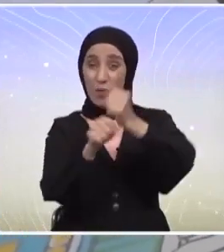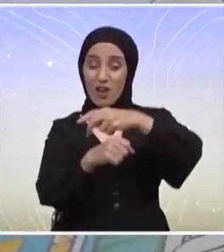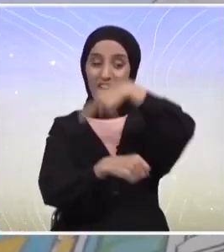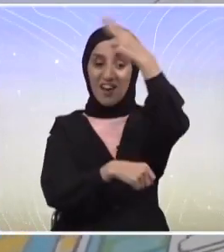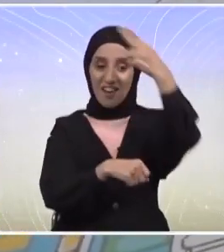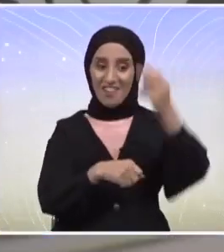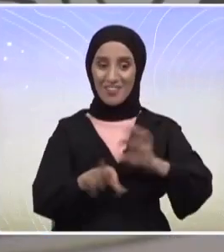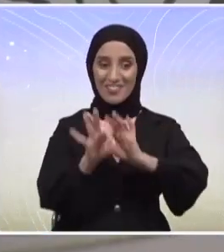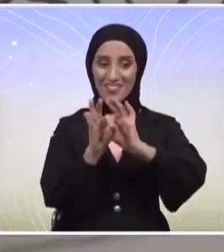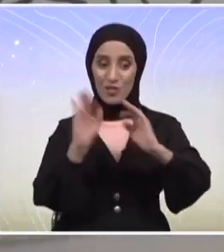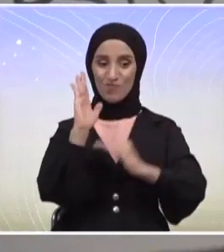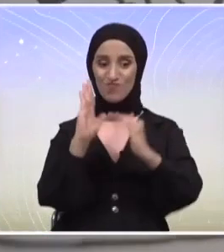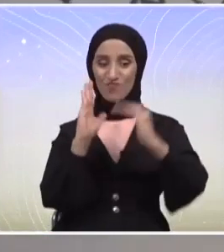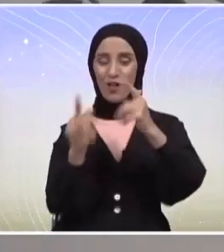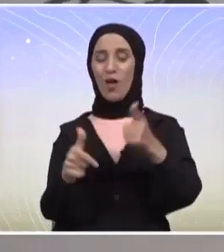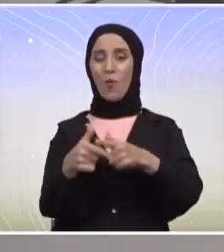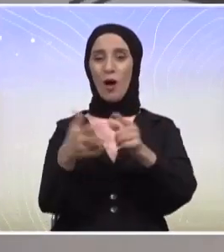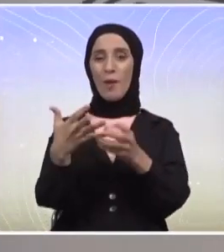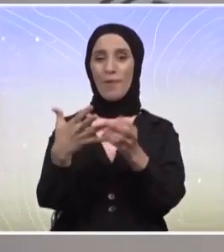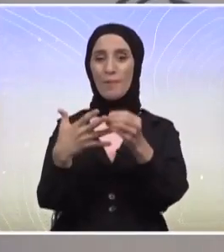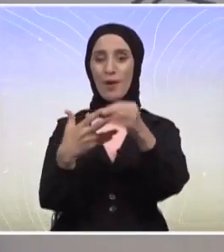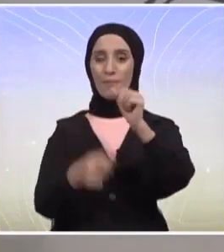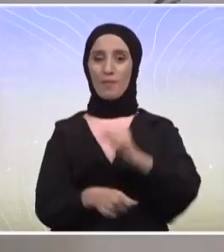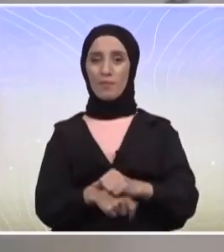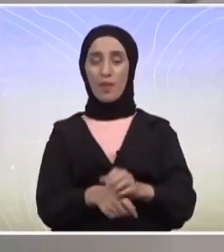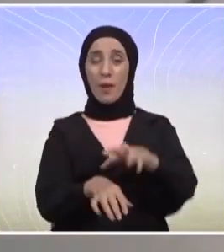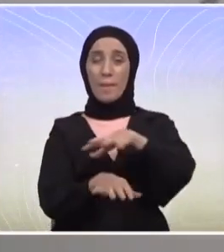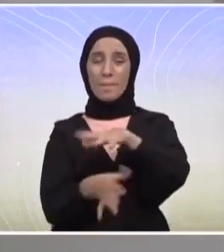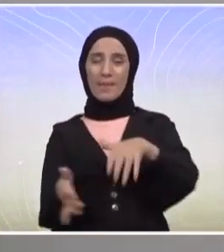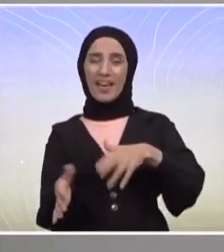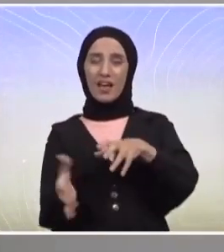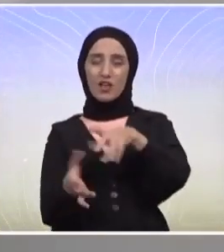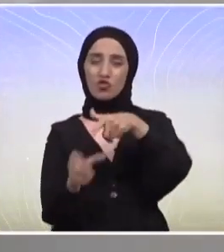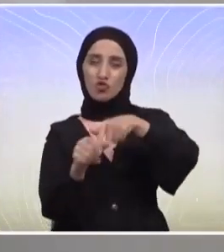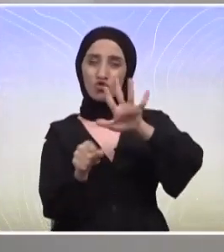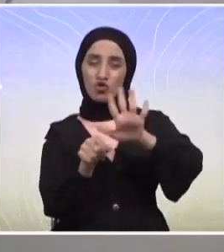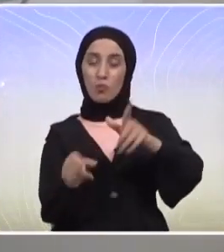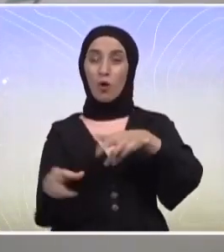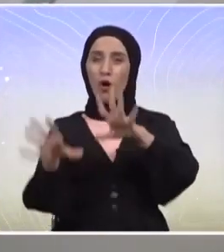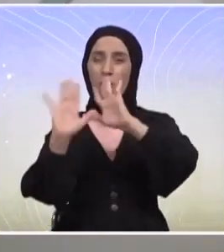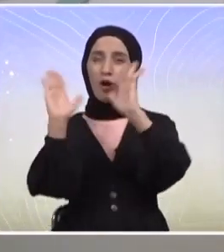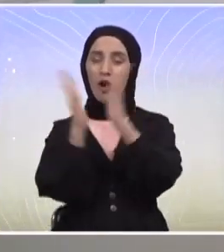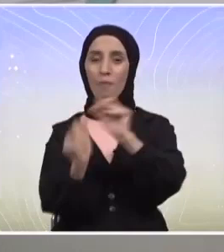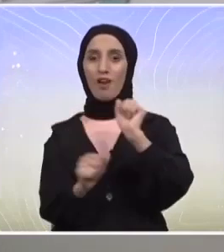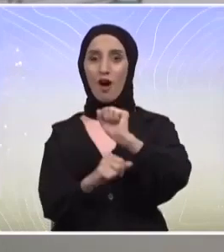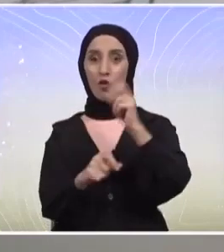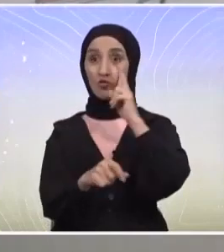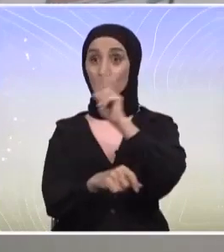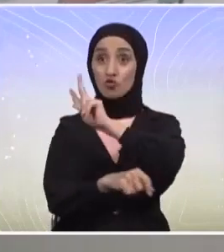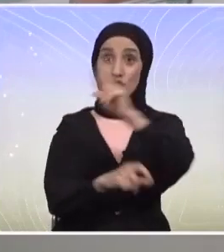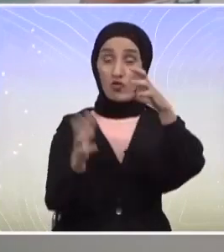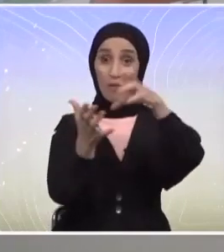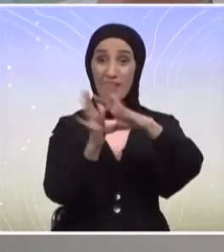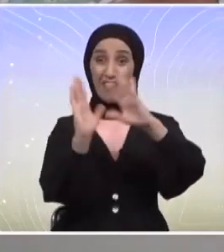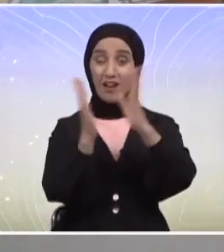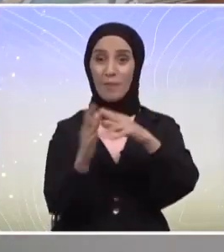تسيطر البيئة المحلية على رسوماته، ويحول ما يراه إلى لوحات من يرونها يعرفون